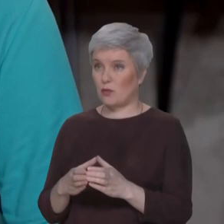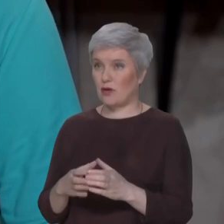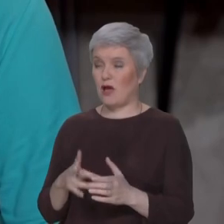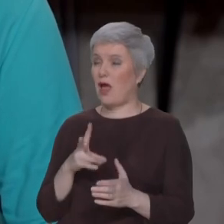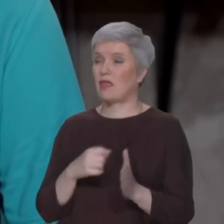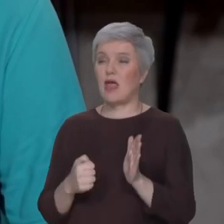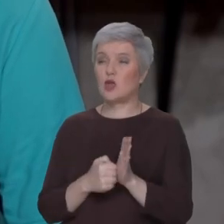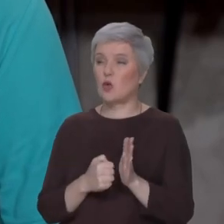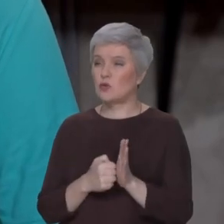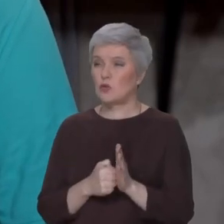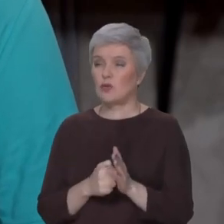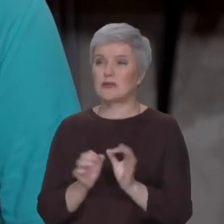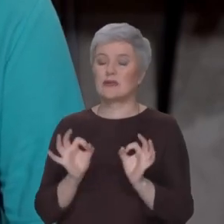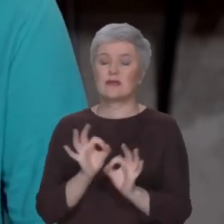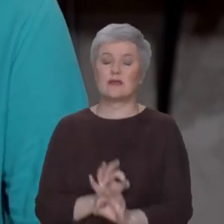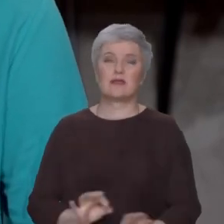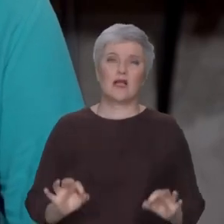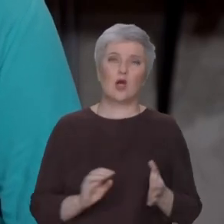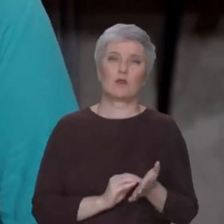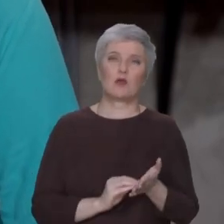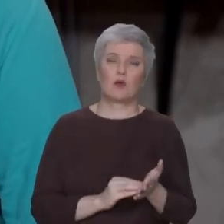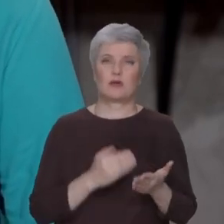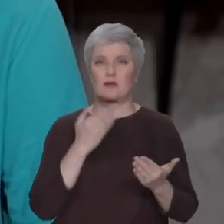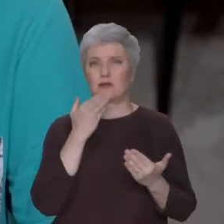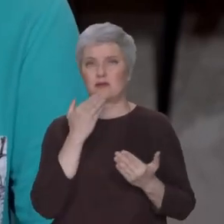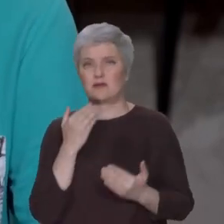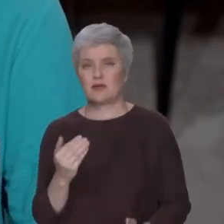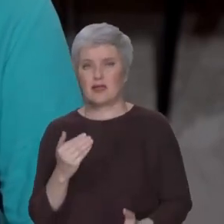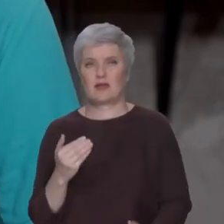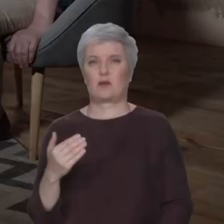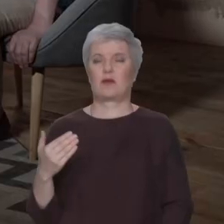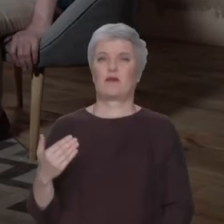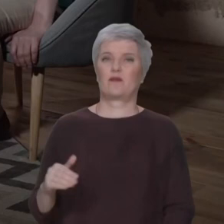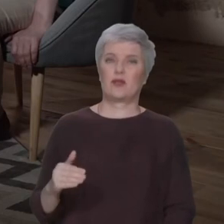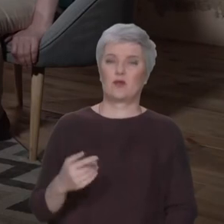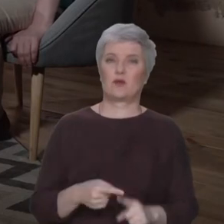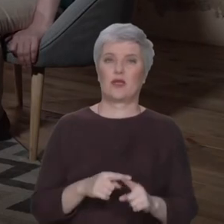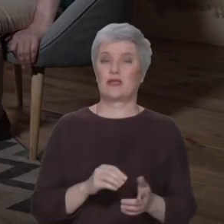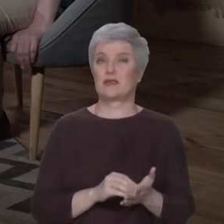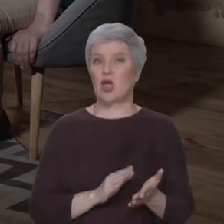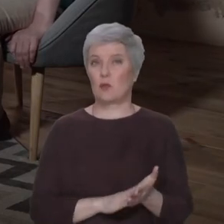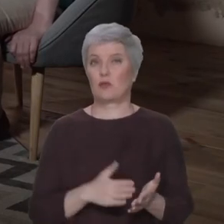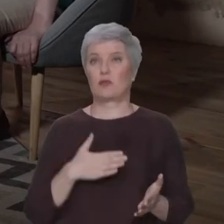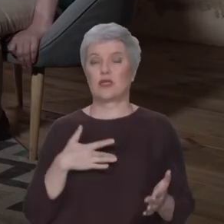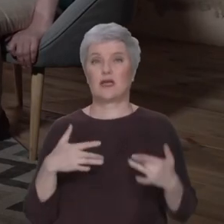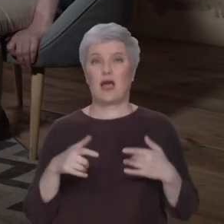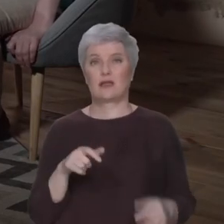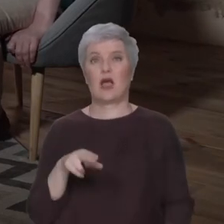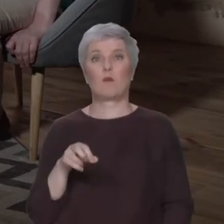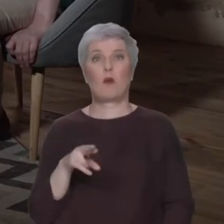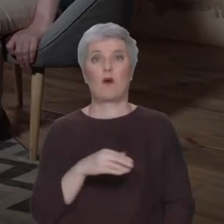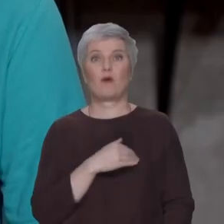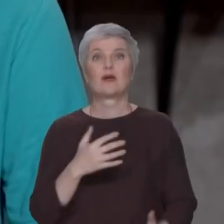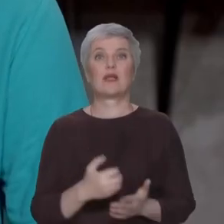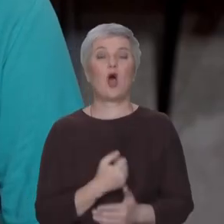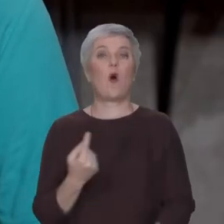не достукаєтесь ніякими дописами, ніякими зверненнями, ніякими відео, які записували наші артисти. Оля Полякова сказала, вона хоче знайти хоч